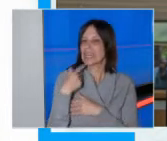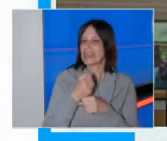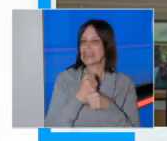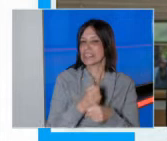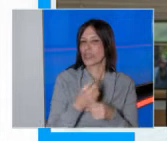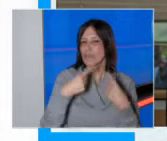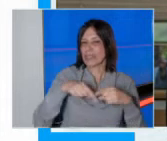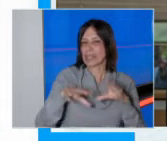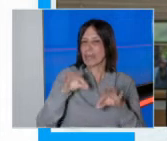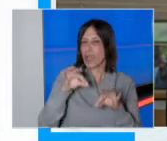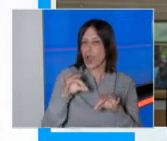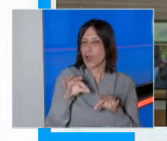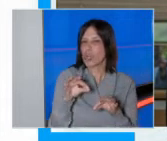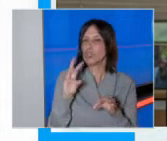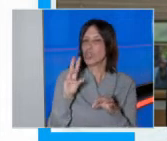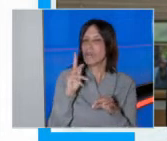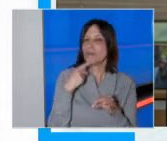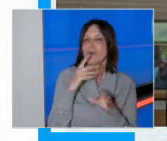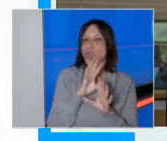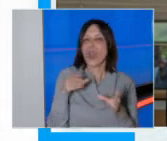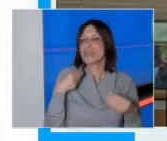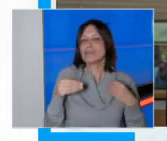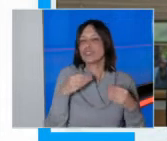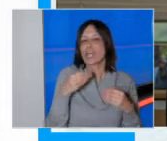הכנסת שלמה קרעי, וקורא לא להתפשר על שום היבט